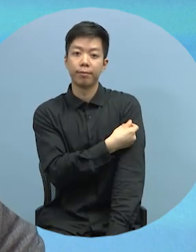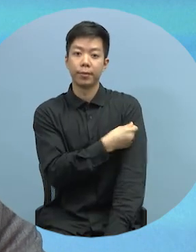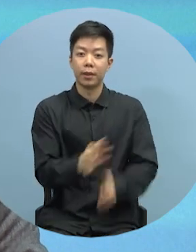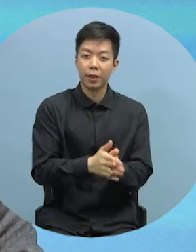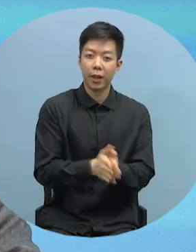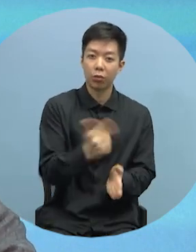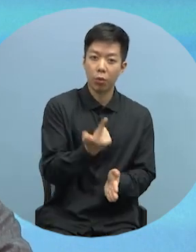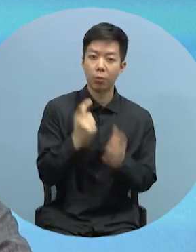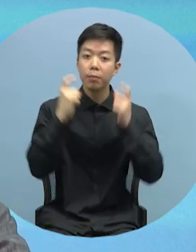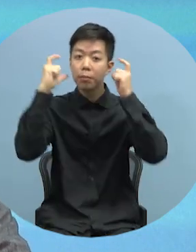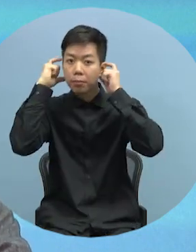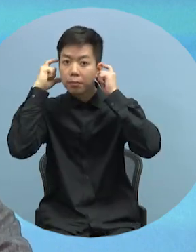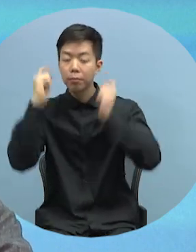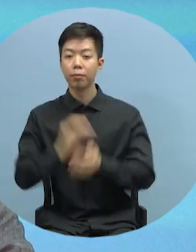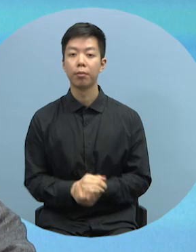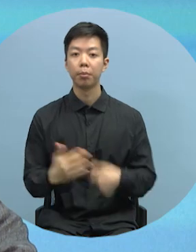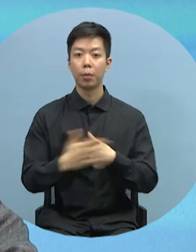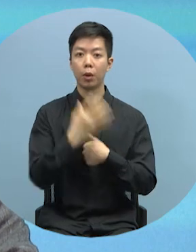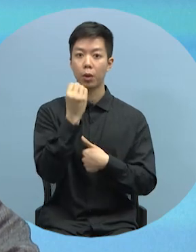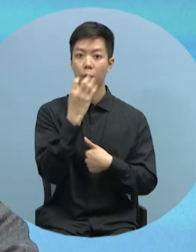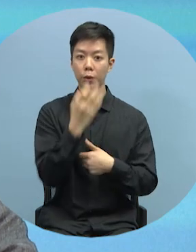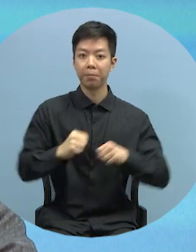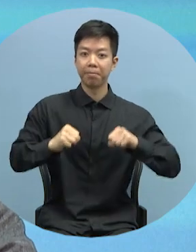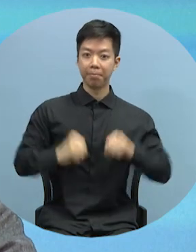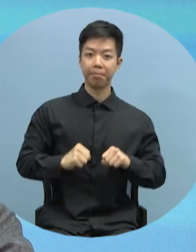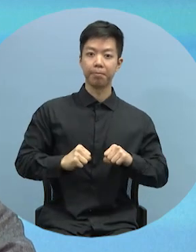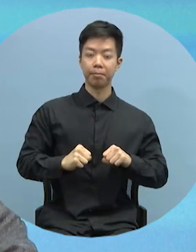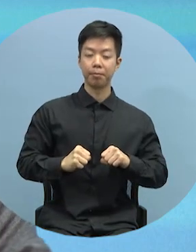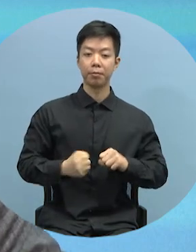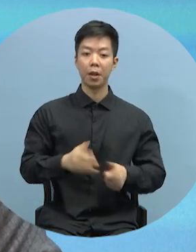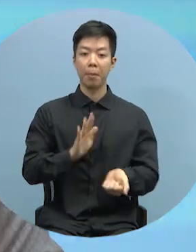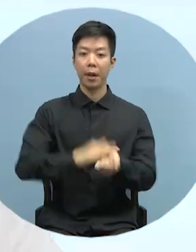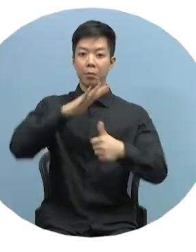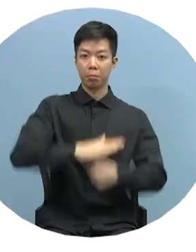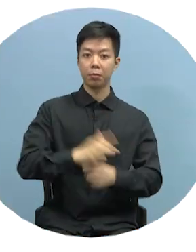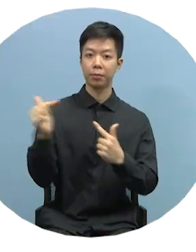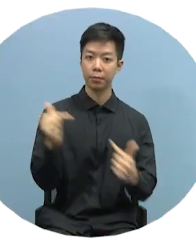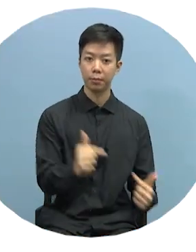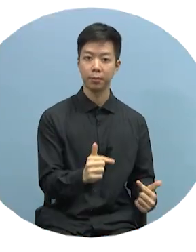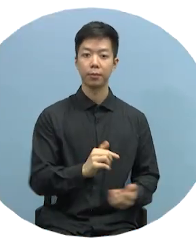罩，令到我哋香港咧係固守住咧，亦都係保持嗰個疫情嘅受控嘅。